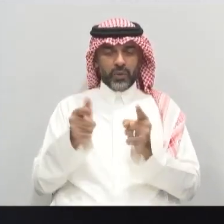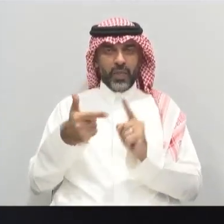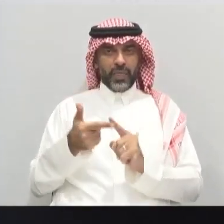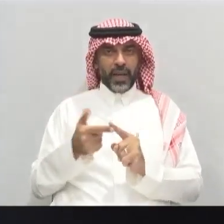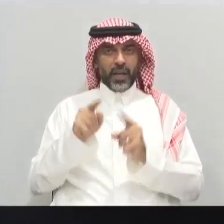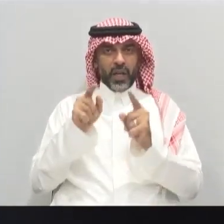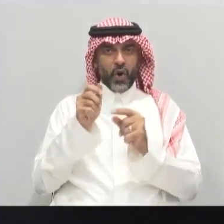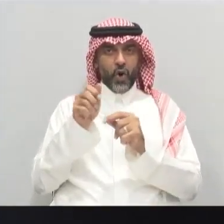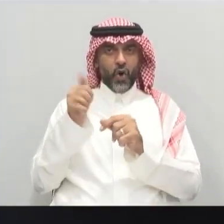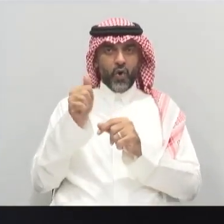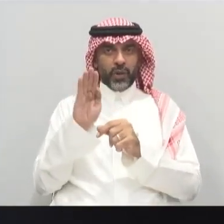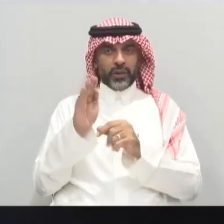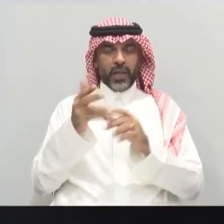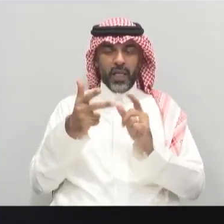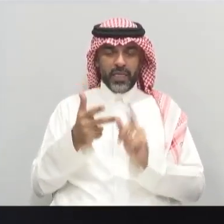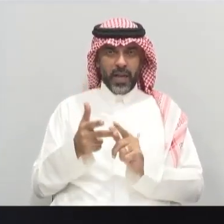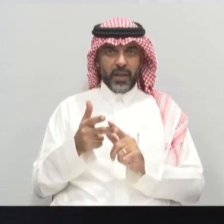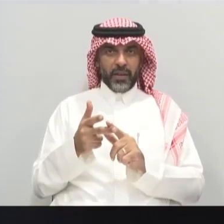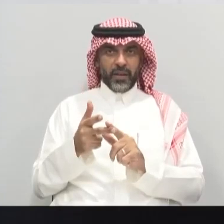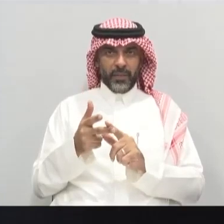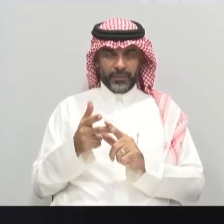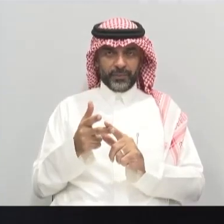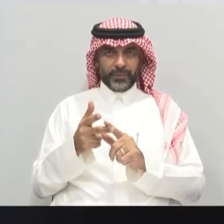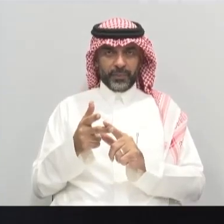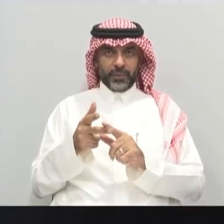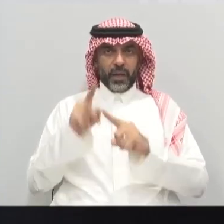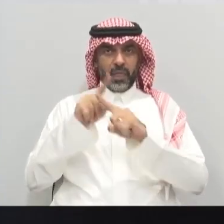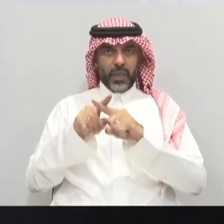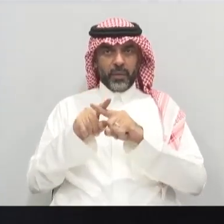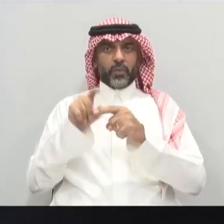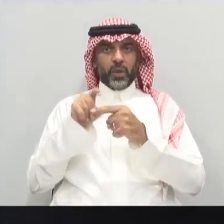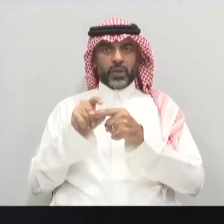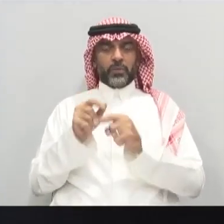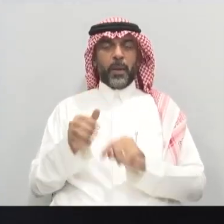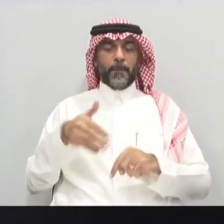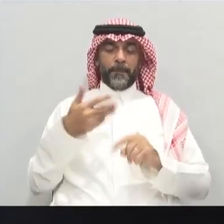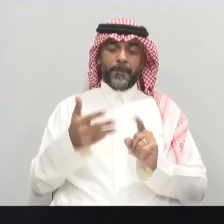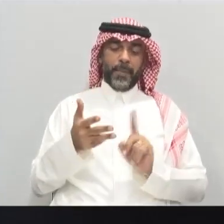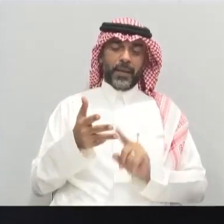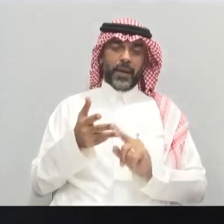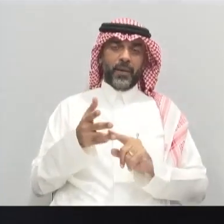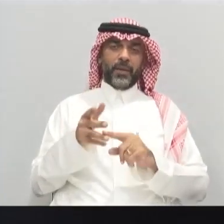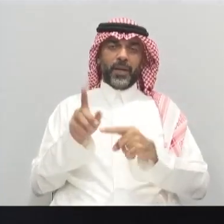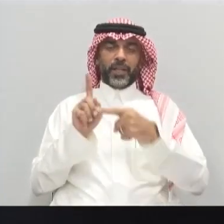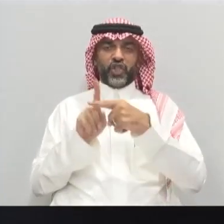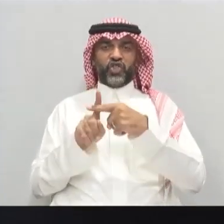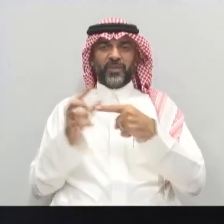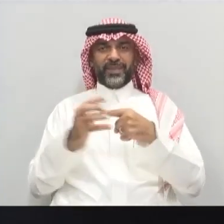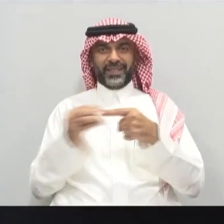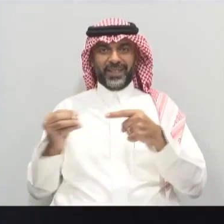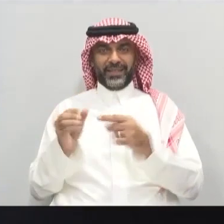والقسمه وبعد ذلك الجمع والطرح فالاس او الرفع لاس له اولويه على الضرب والقسمه والجمع